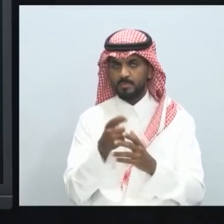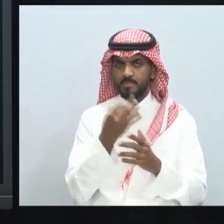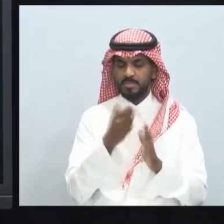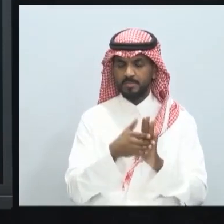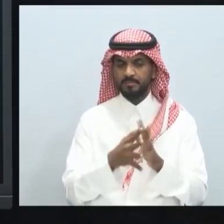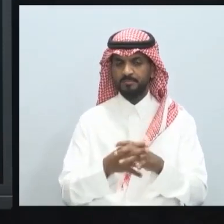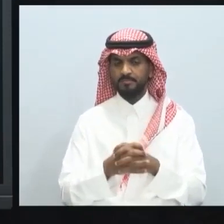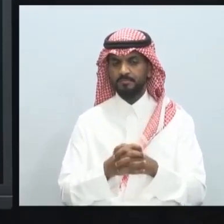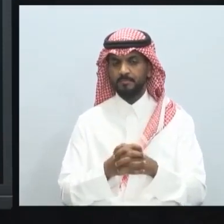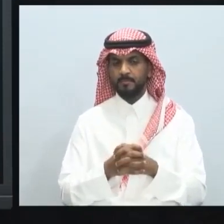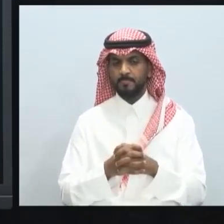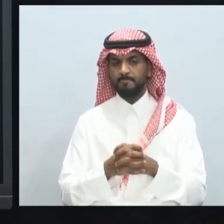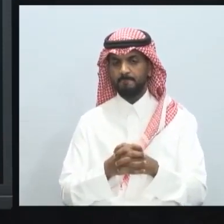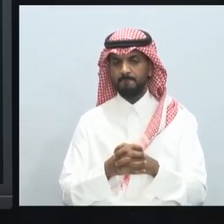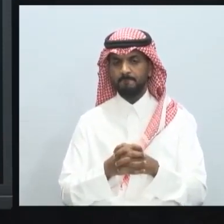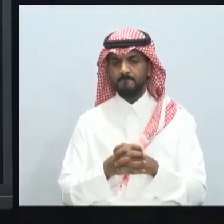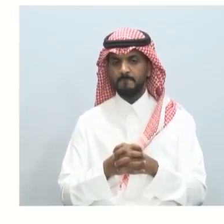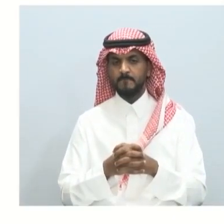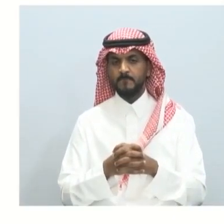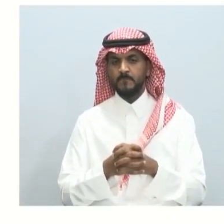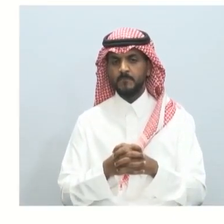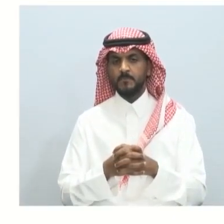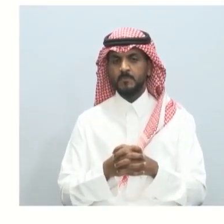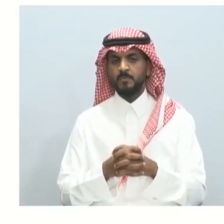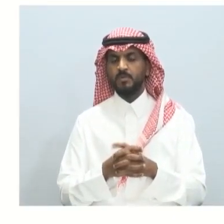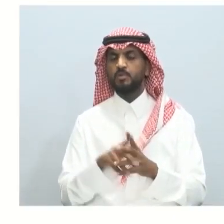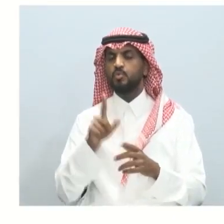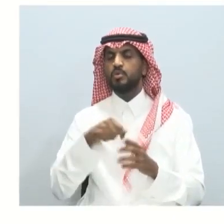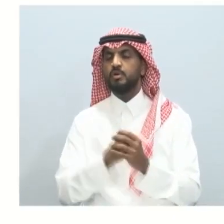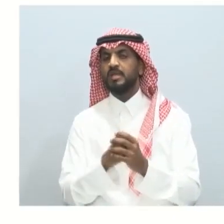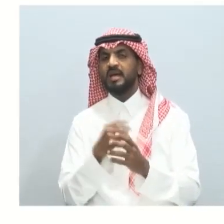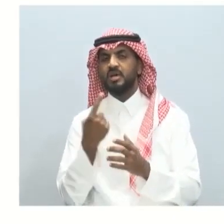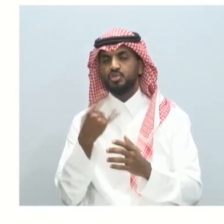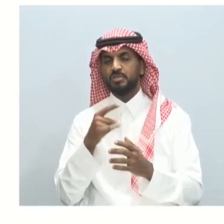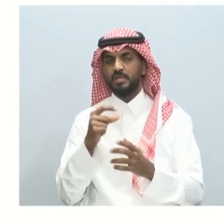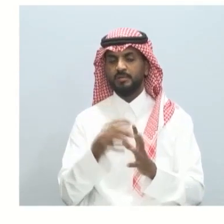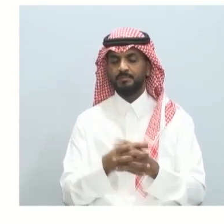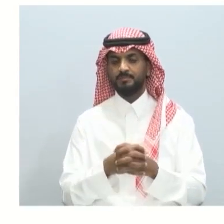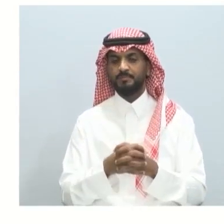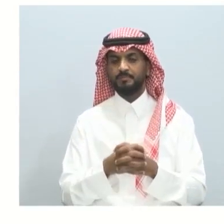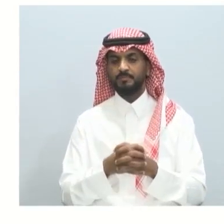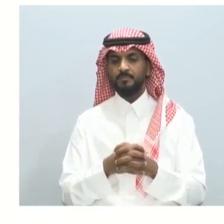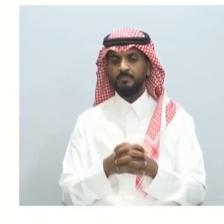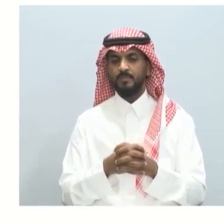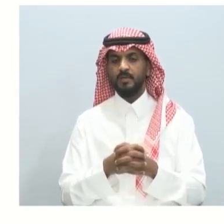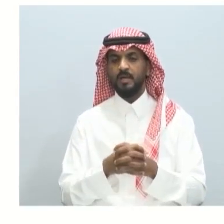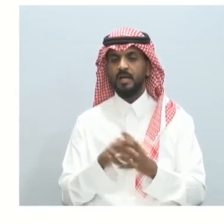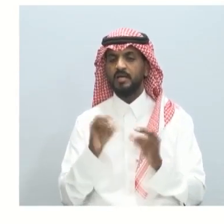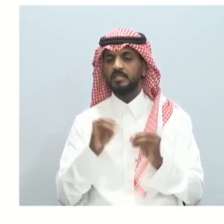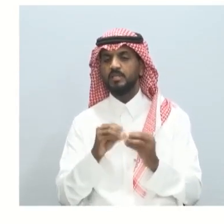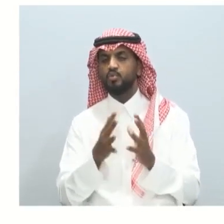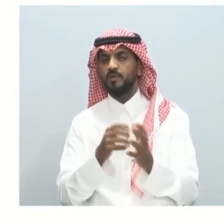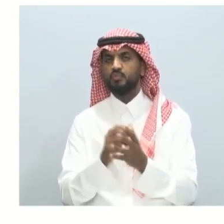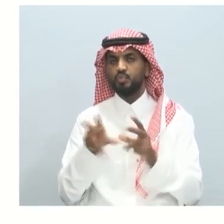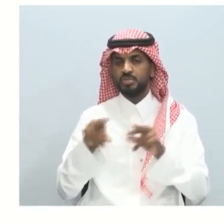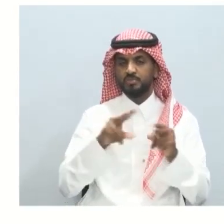ثم تضع ايضا رسم لهذا المقرر ذاكر لكل مقرر في حدود عش دقائق ايضا اعطي اوصافا وتشبيهات مقارنه